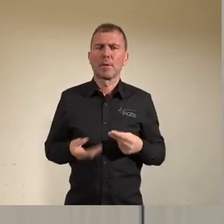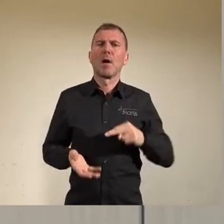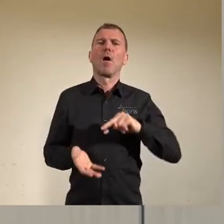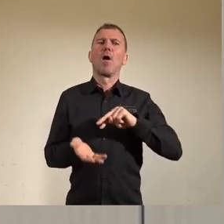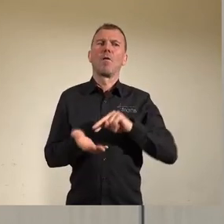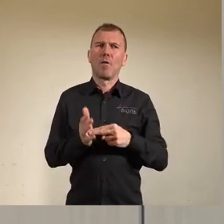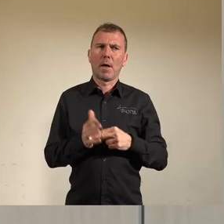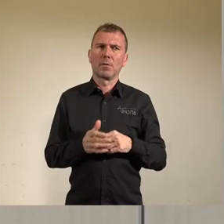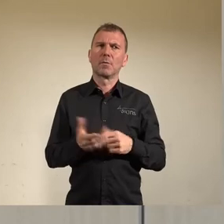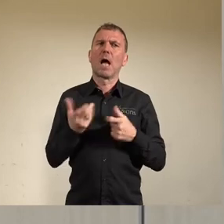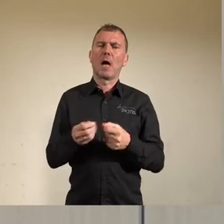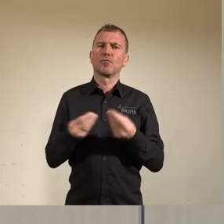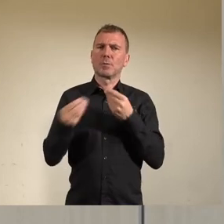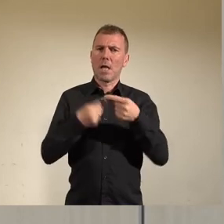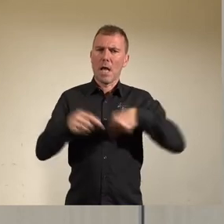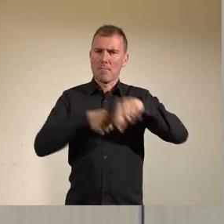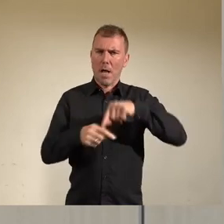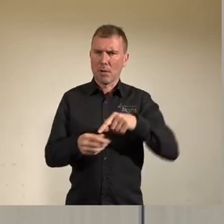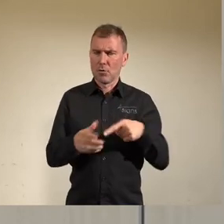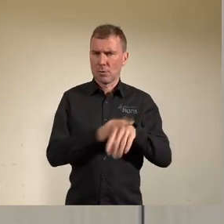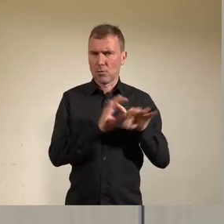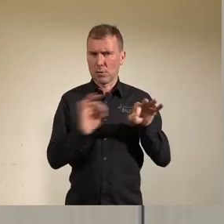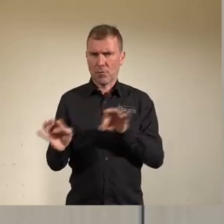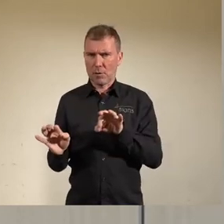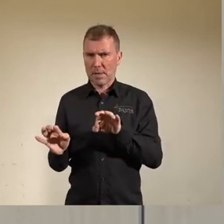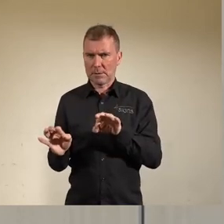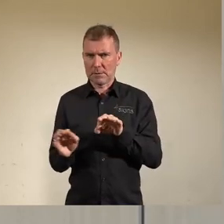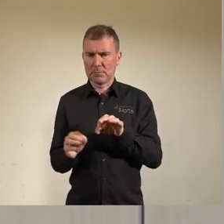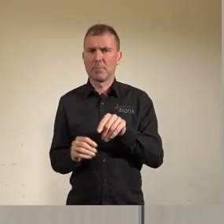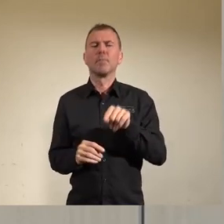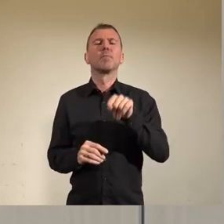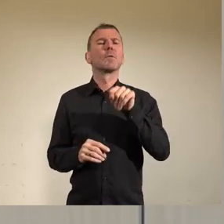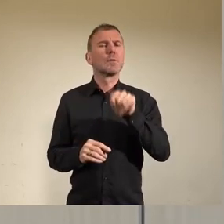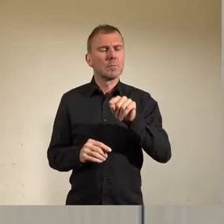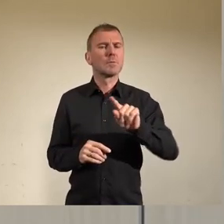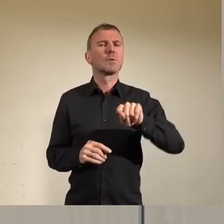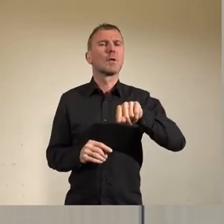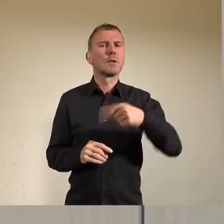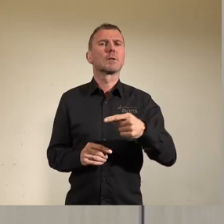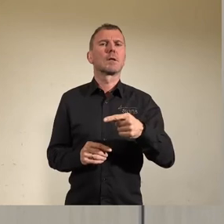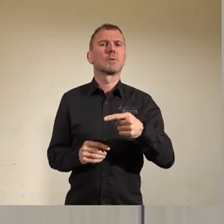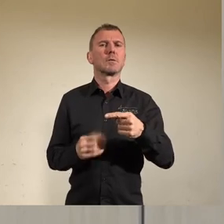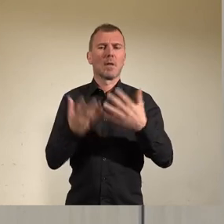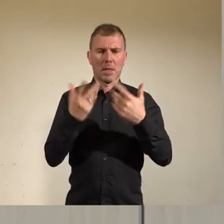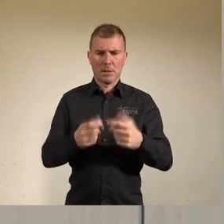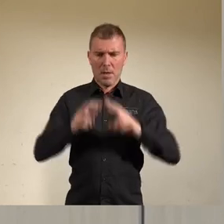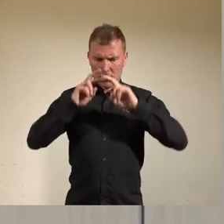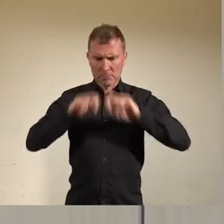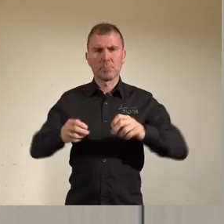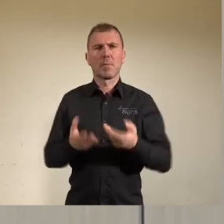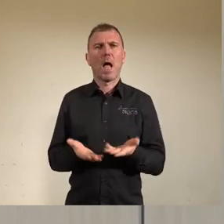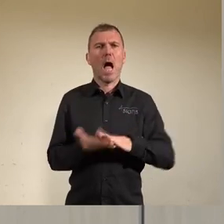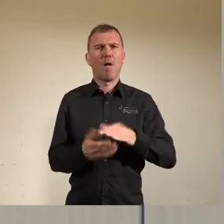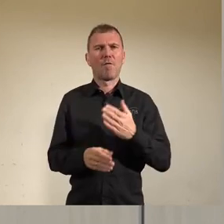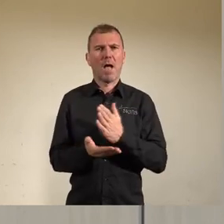von Ausschussberatungen, die dort stattfinden, und das entsprechend auch dann aufbereitet. Das haben wir